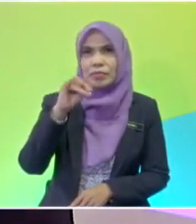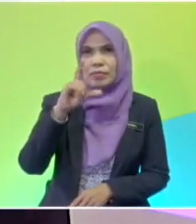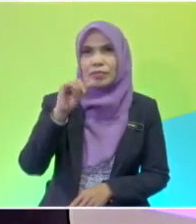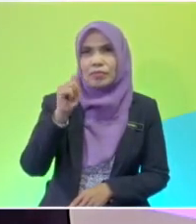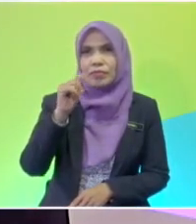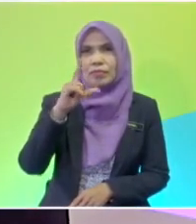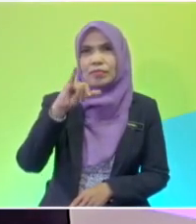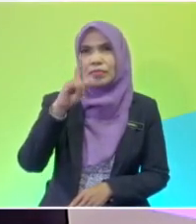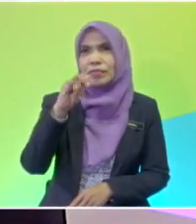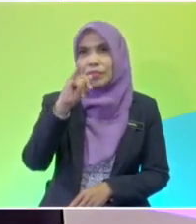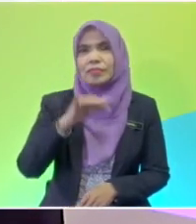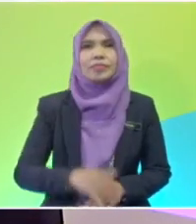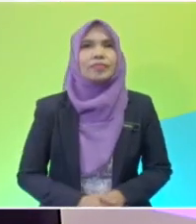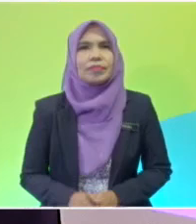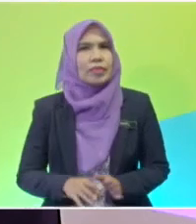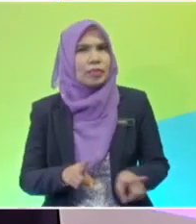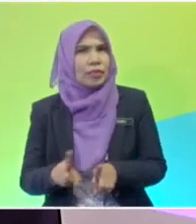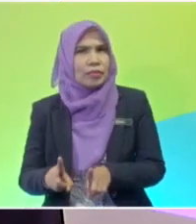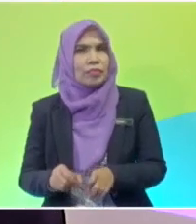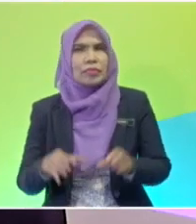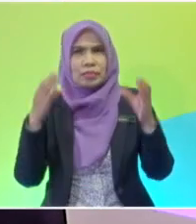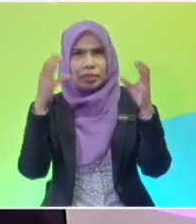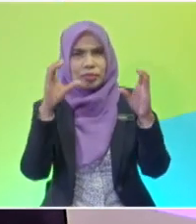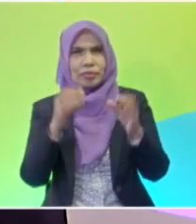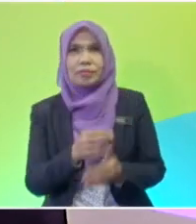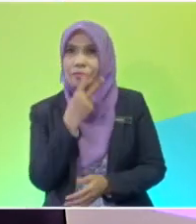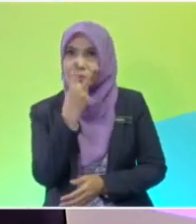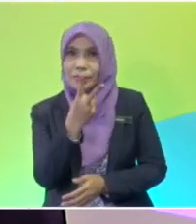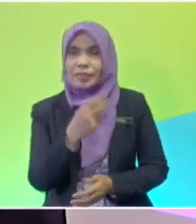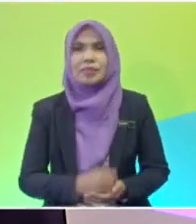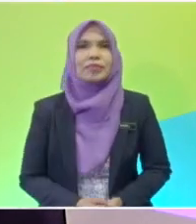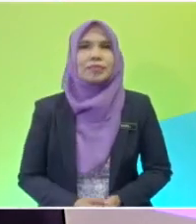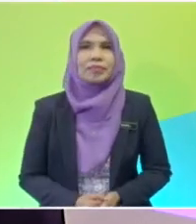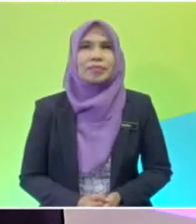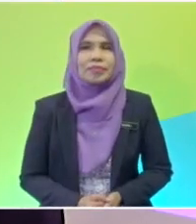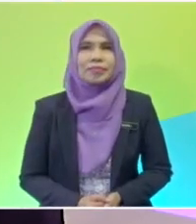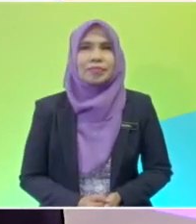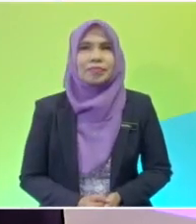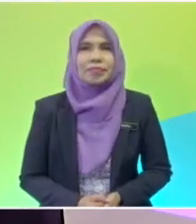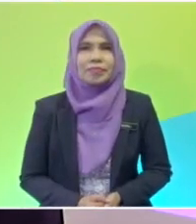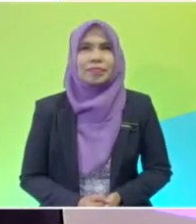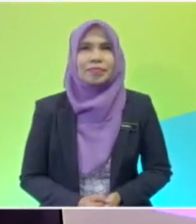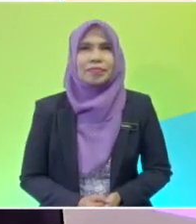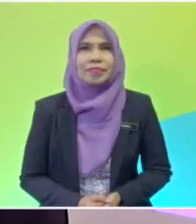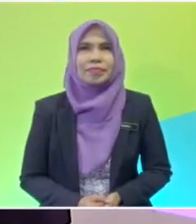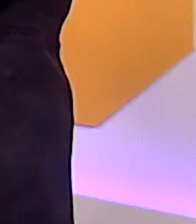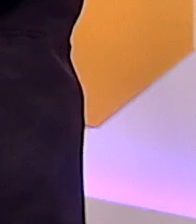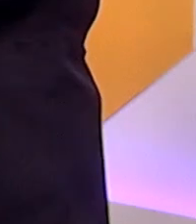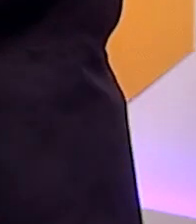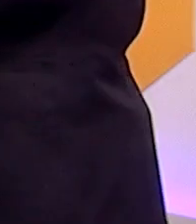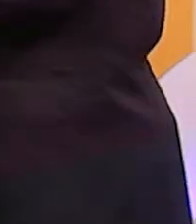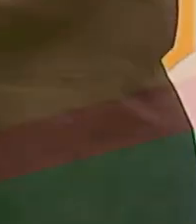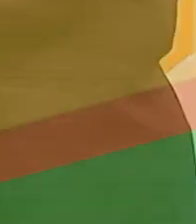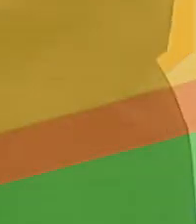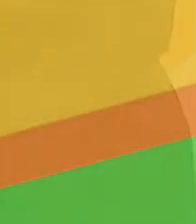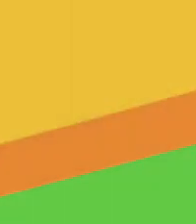bersama dengan guru kita pada hari ini Elok juga kalau kita tengok dulu profil guru agak menarik untuk kita berhalusi silakan baik